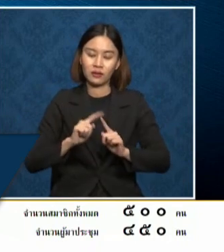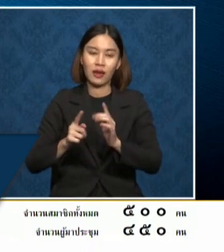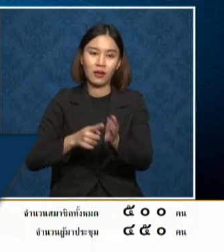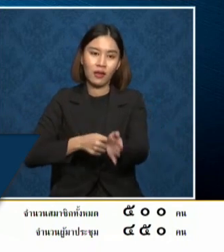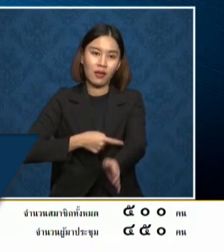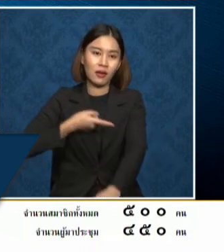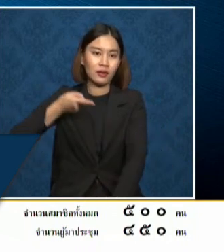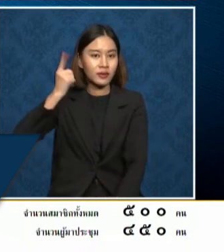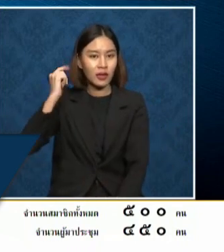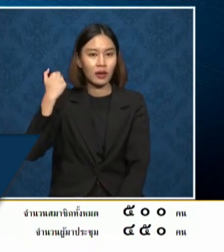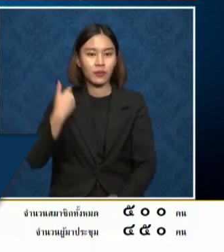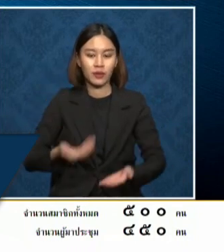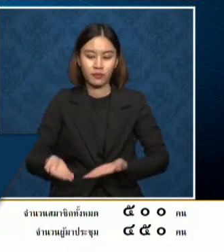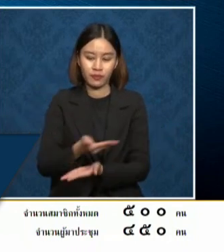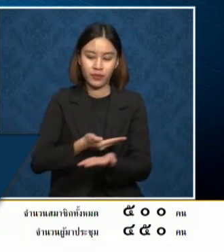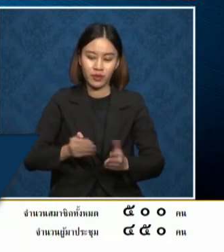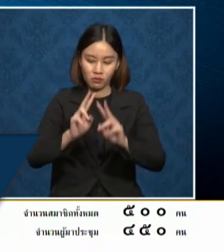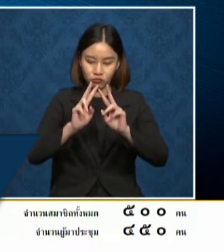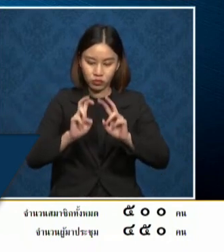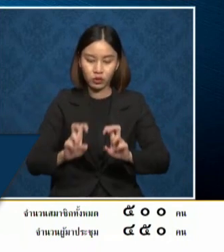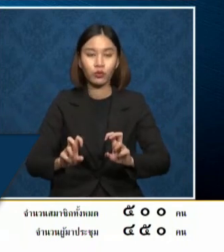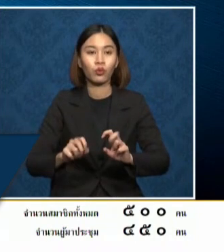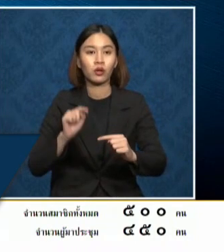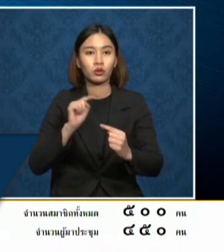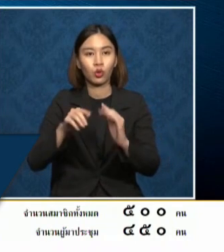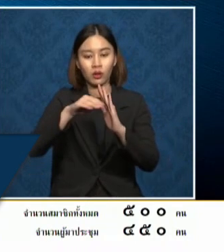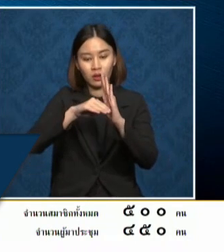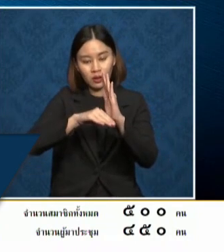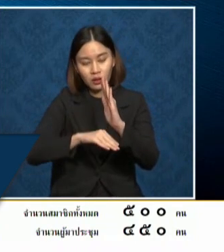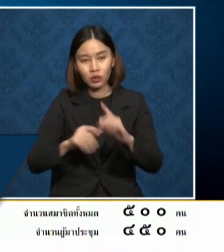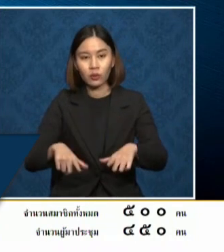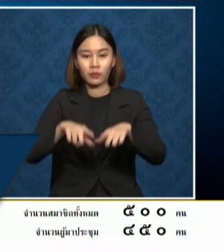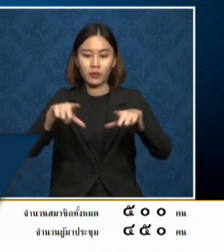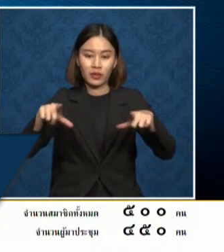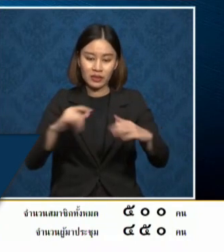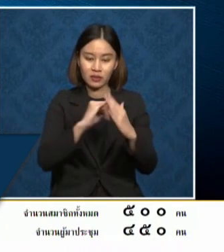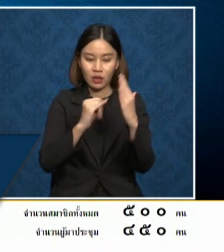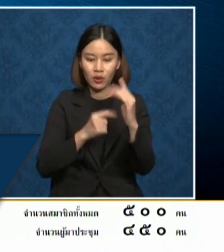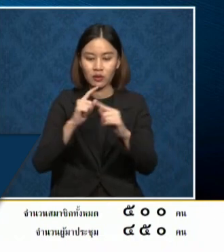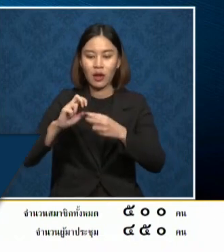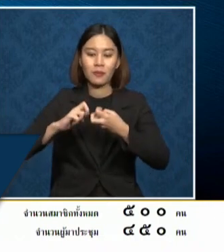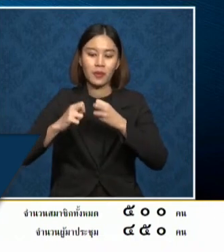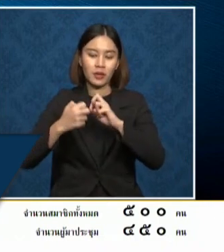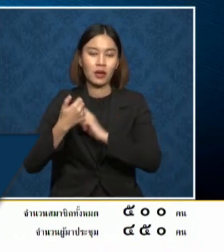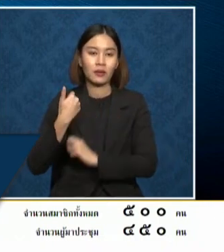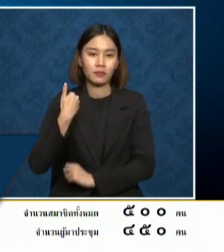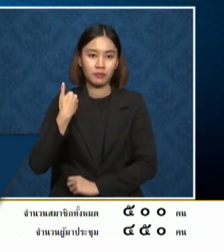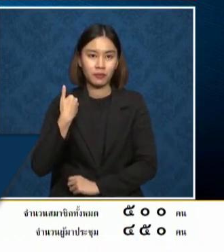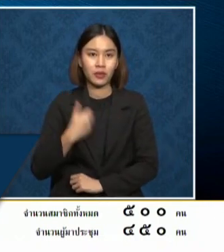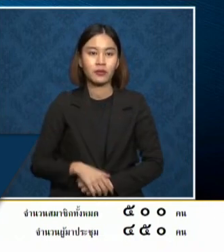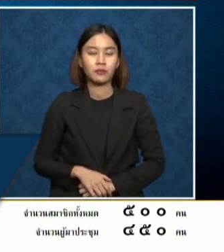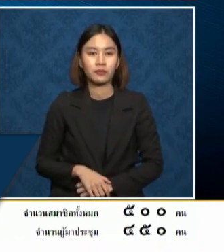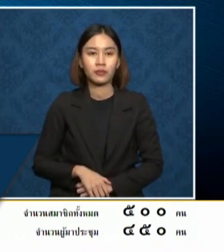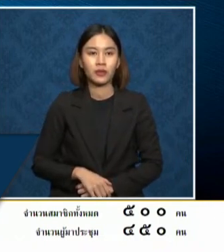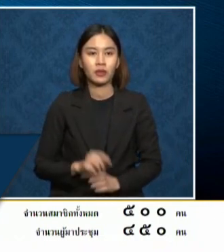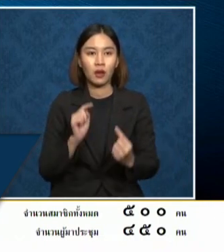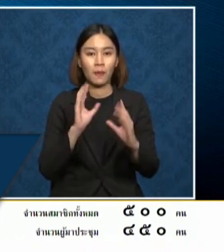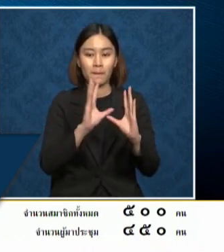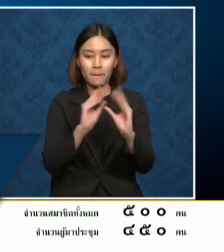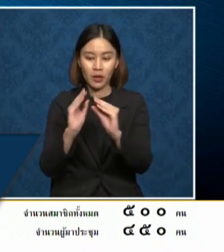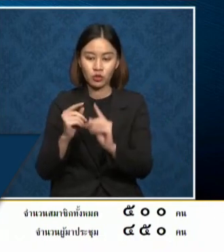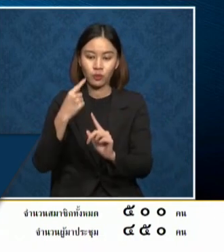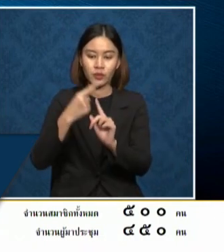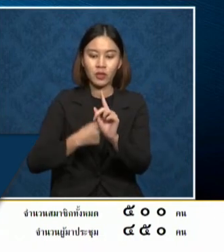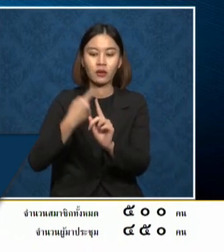ค่ะพิจารณากกองในแต่ละครั้งในแต่ละพื้นที่ก็มีปัญหาค่ะแต่ละครั้งในการประชุมในแต่ละ